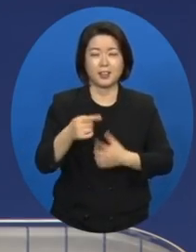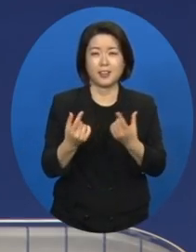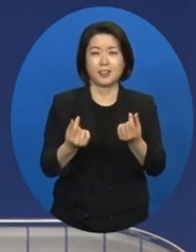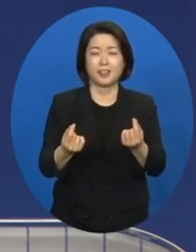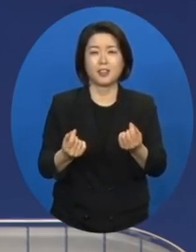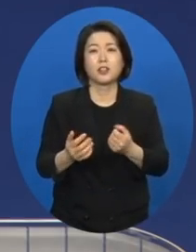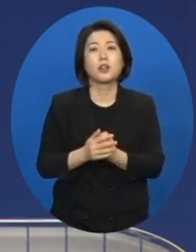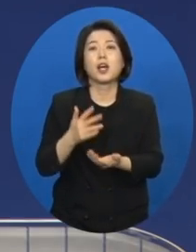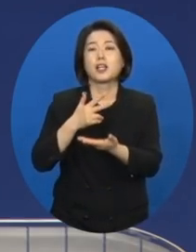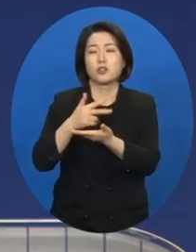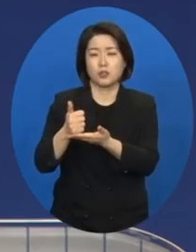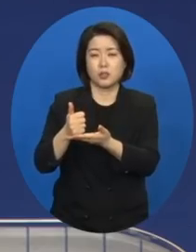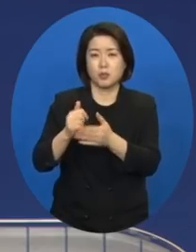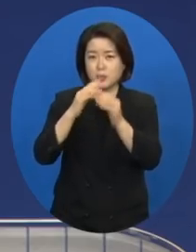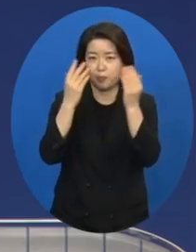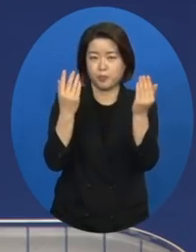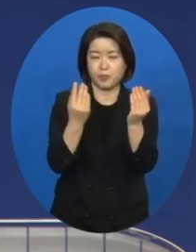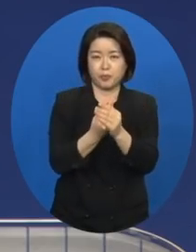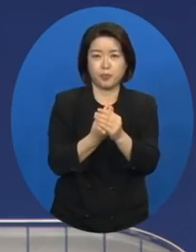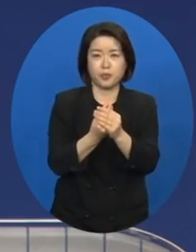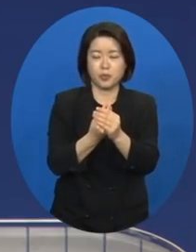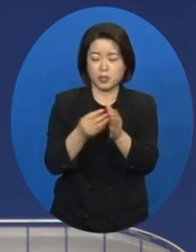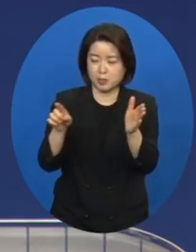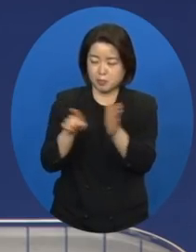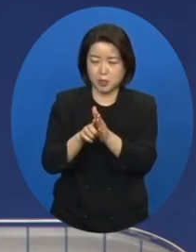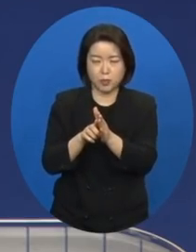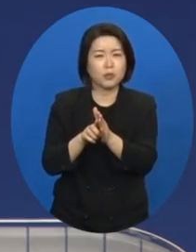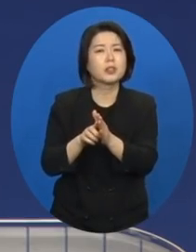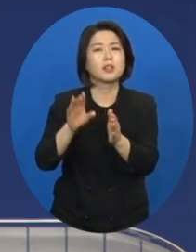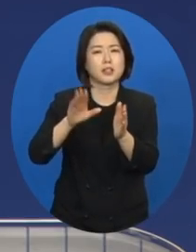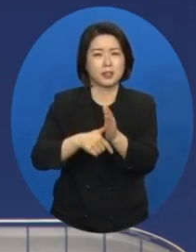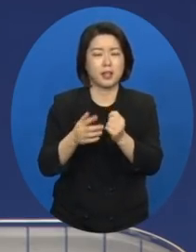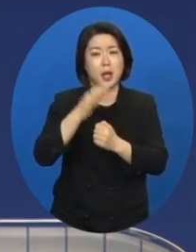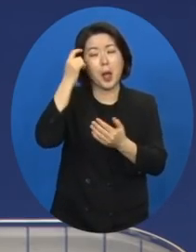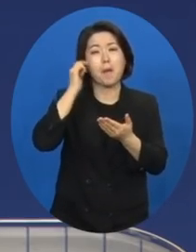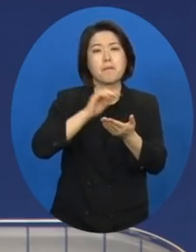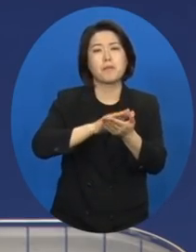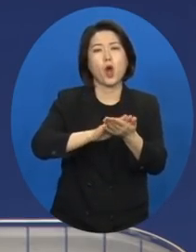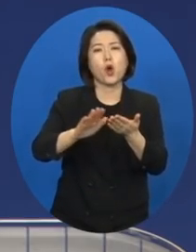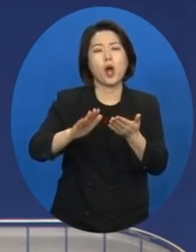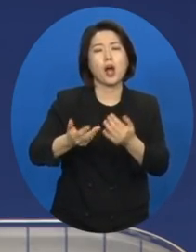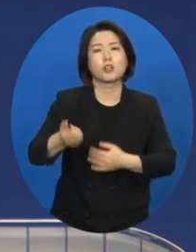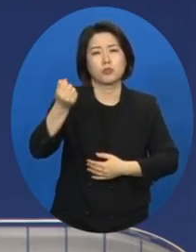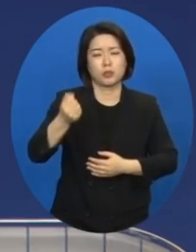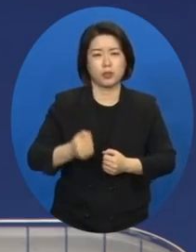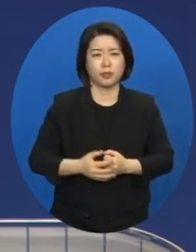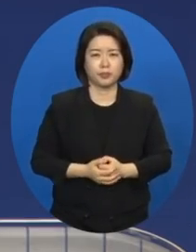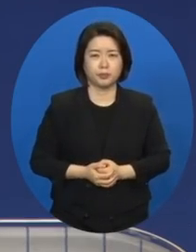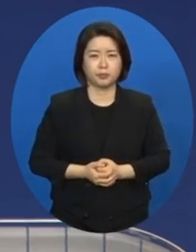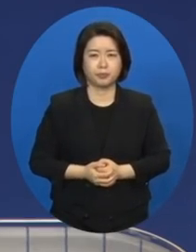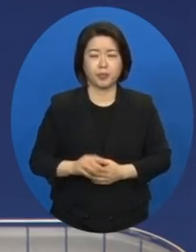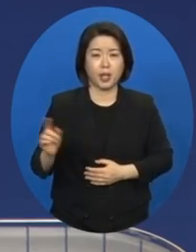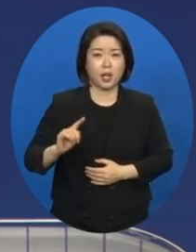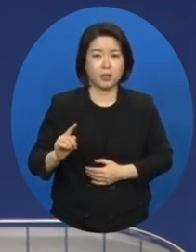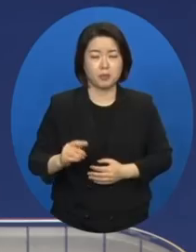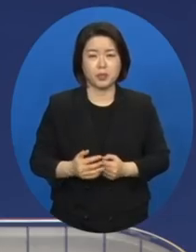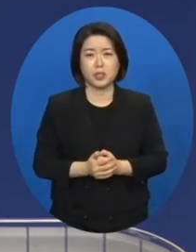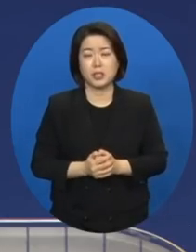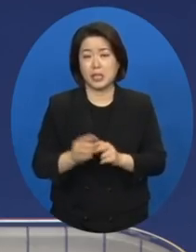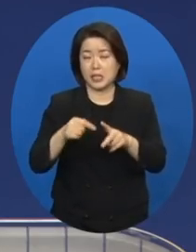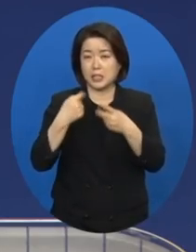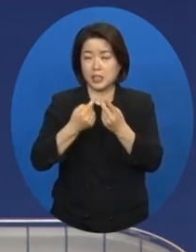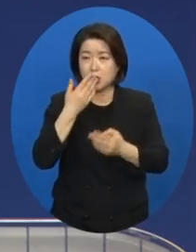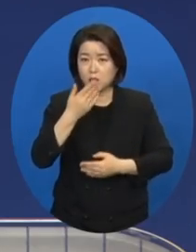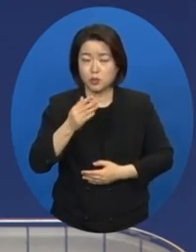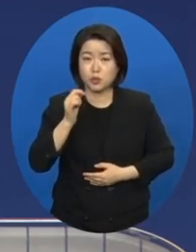주님을 온전히 믿고 신뢰할 때에 그 평강을 누릴 수 있게 된다라는 거예요. 아무리 우리가 눈에 이해할 수 없는 일이 벌어질